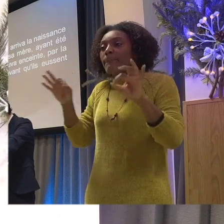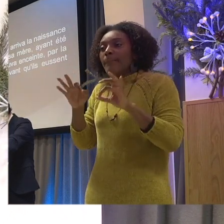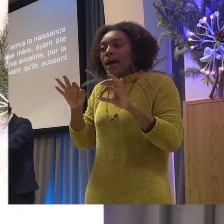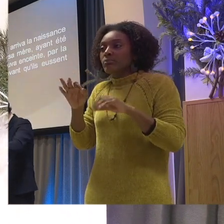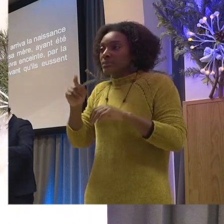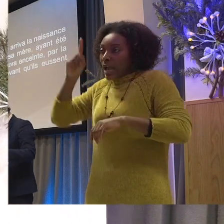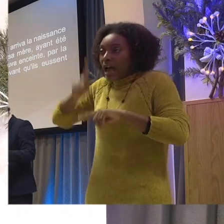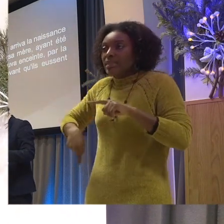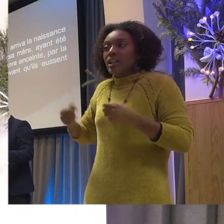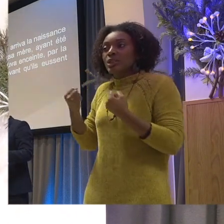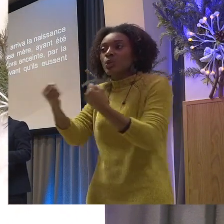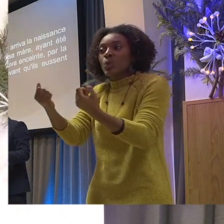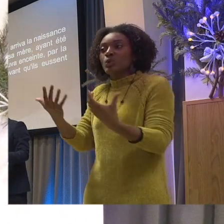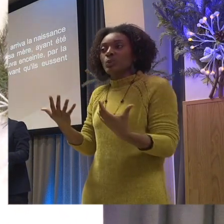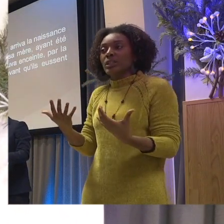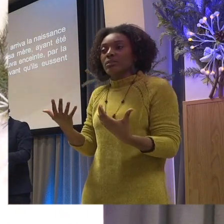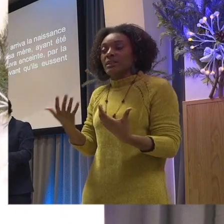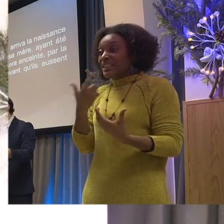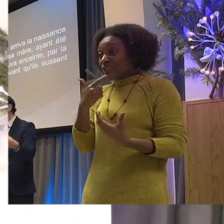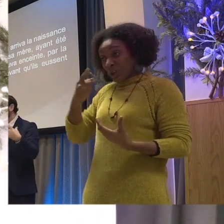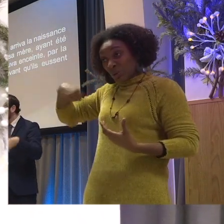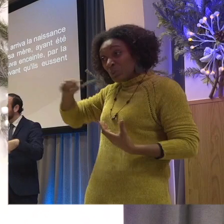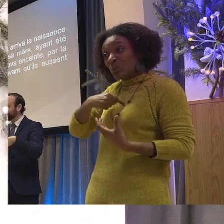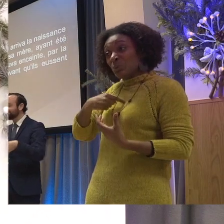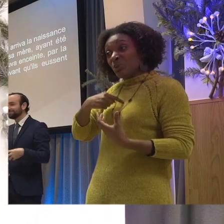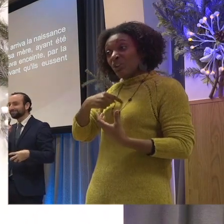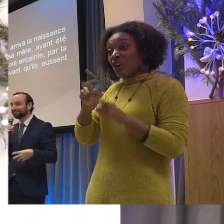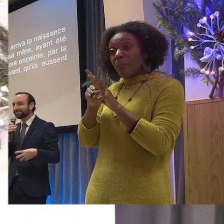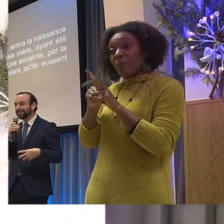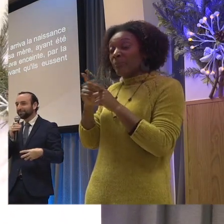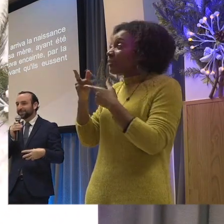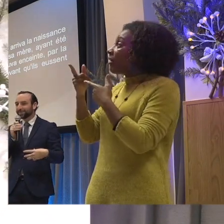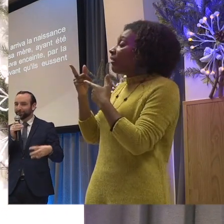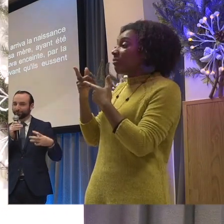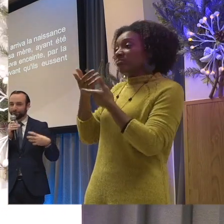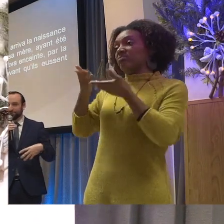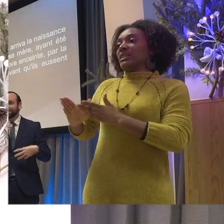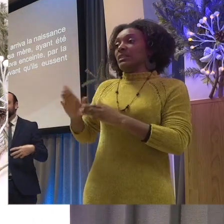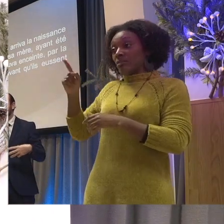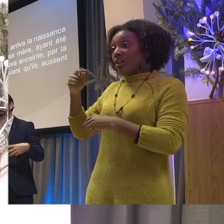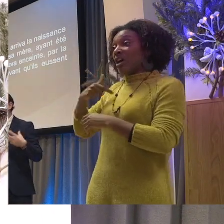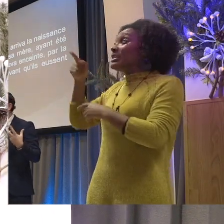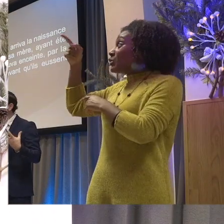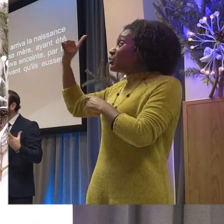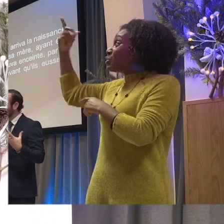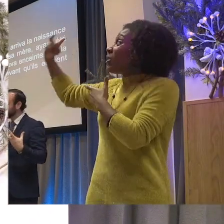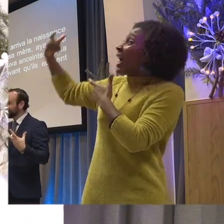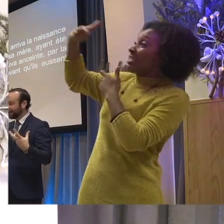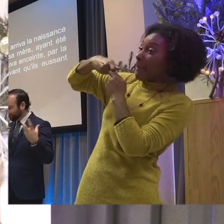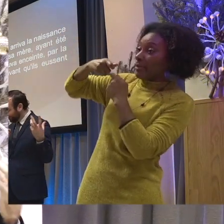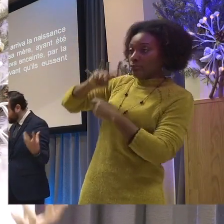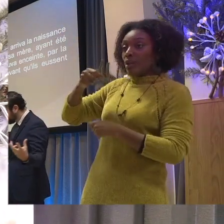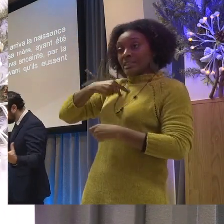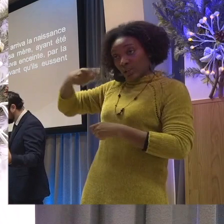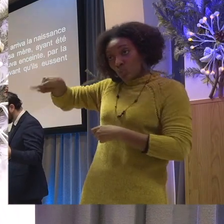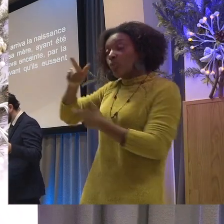Et ce n'est pas à la parole de Dieu de se soumettre à notre vie, mais c'est à notre vie de se soumettre à